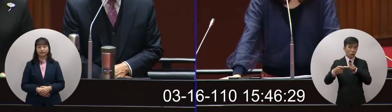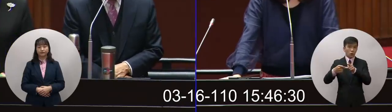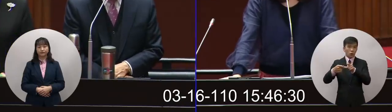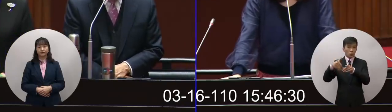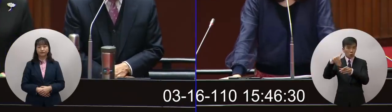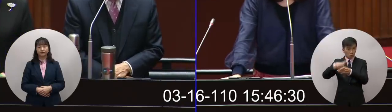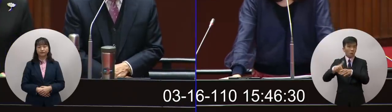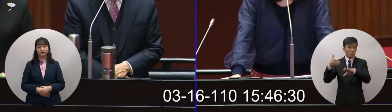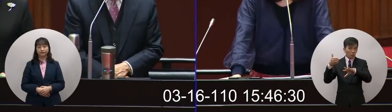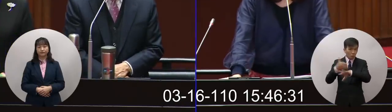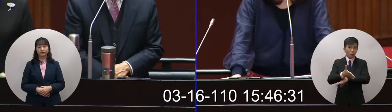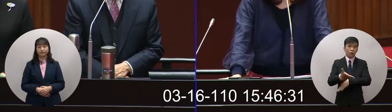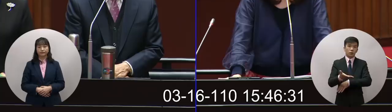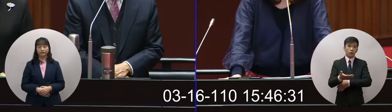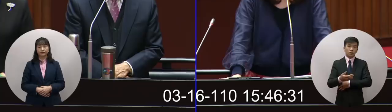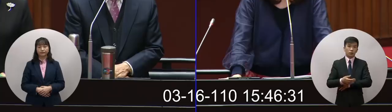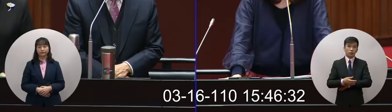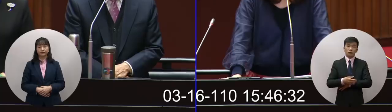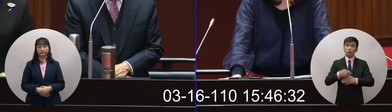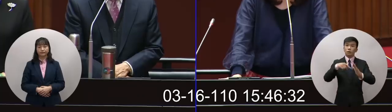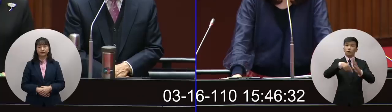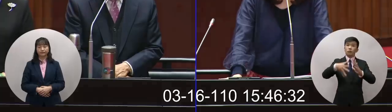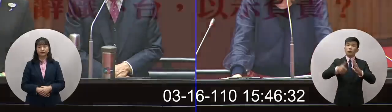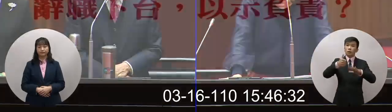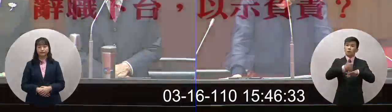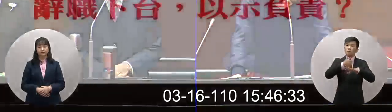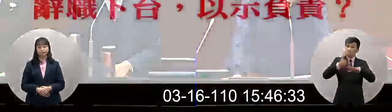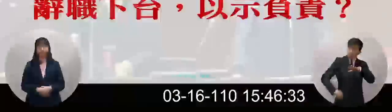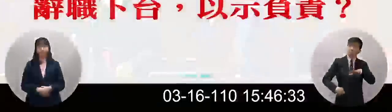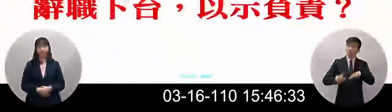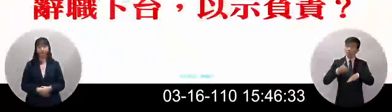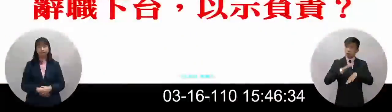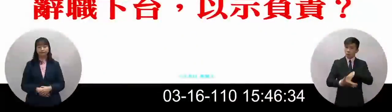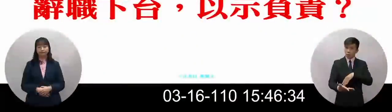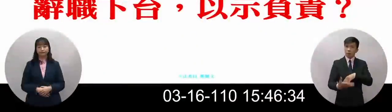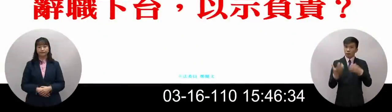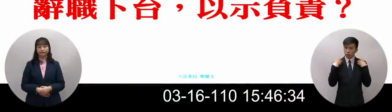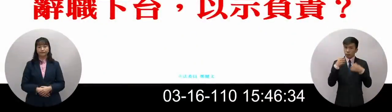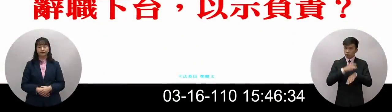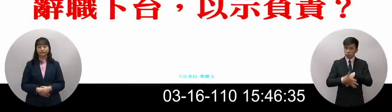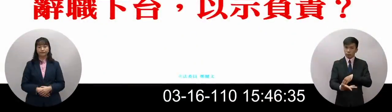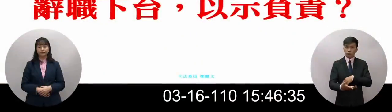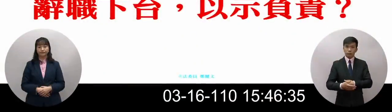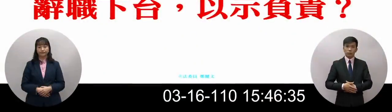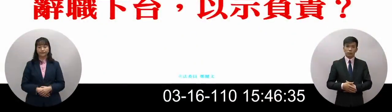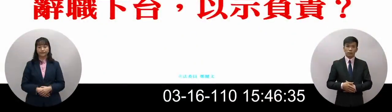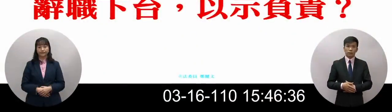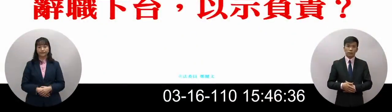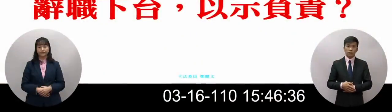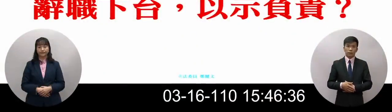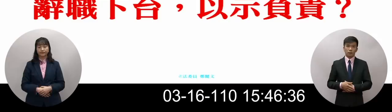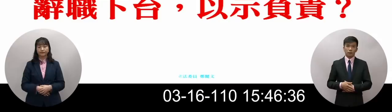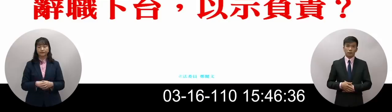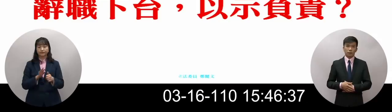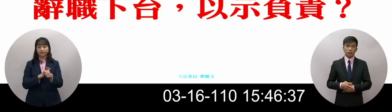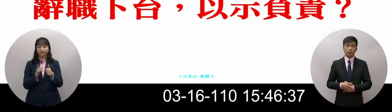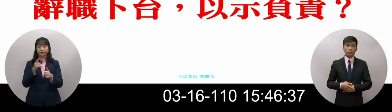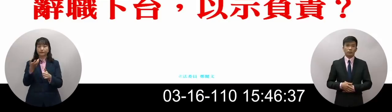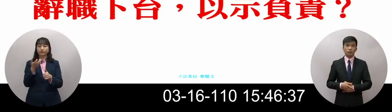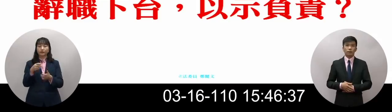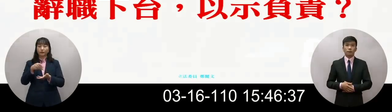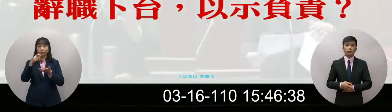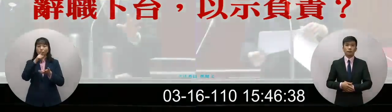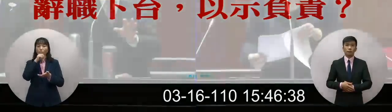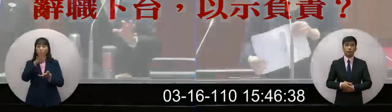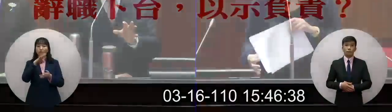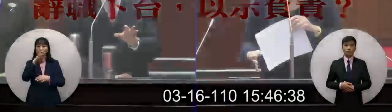会辞职下台，以示负责，负起政治责任？ 委员，你刚才就讲了，